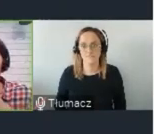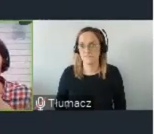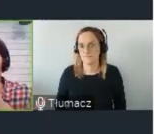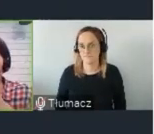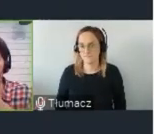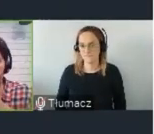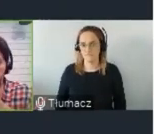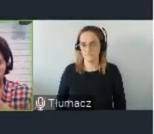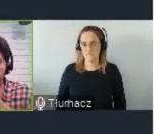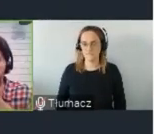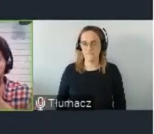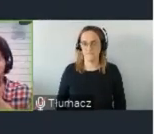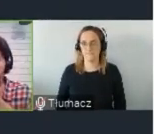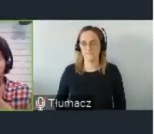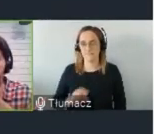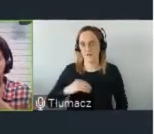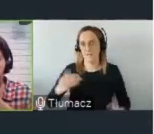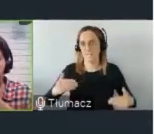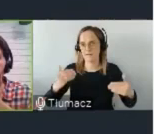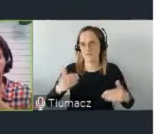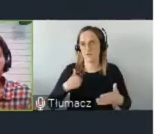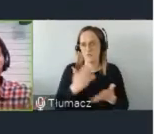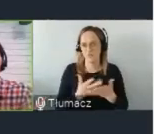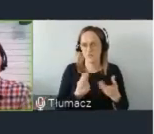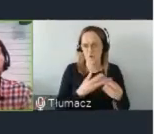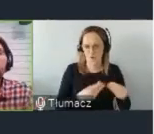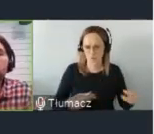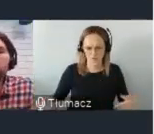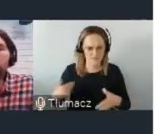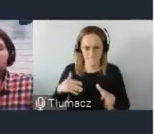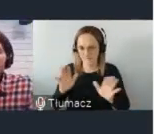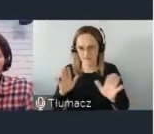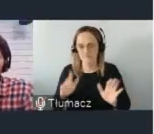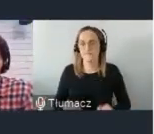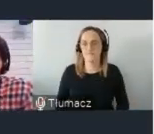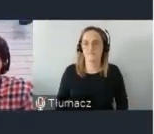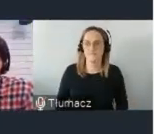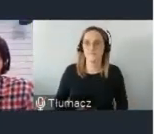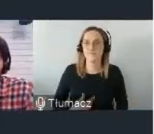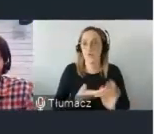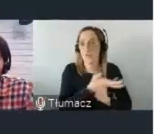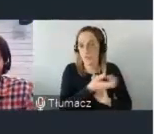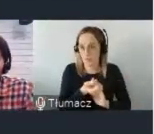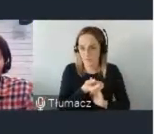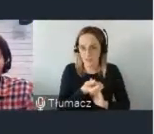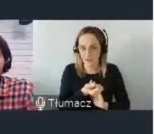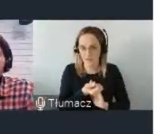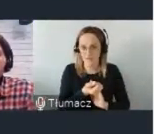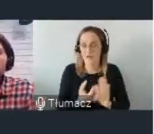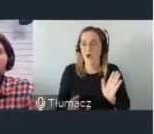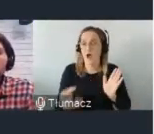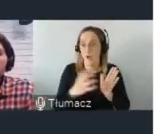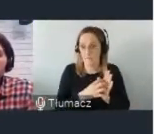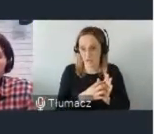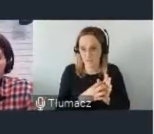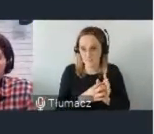naszej prezentacji. Czekajcie, bo już się pogubiłem, tutaj byłem, dobra. Pobiera użytkownik